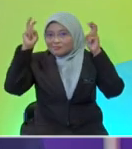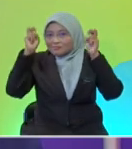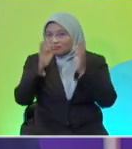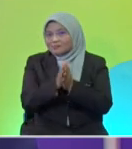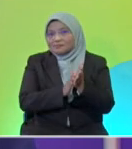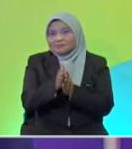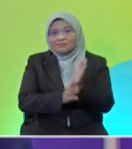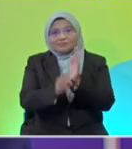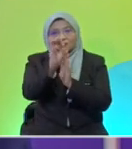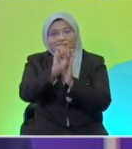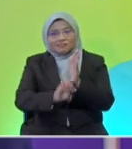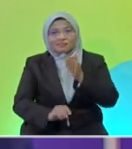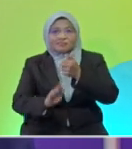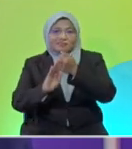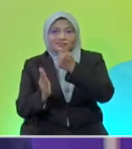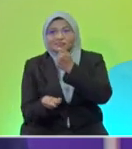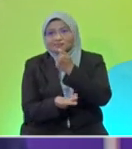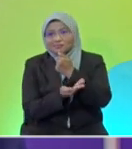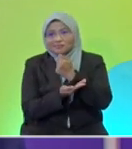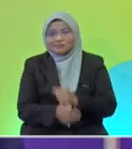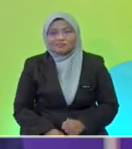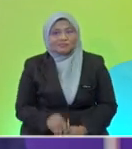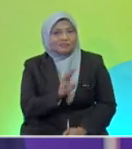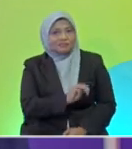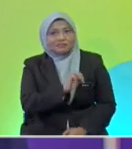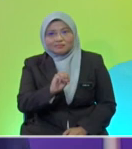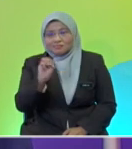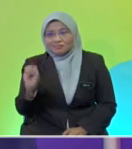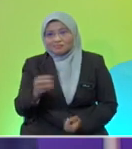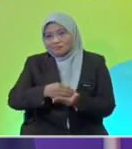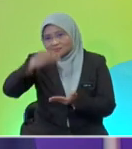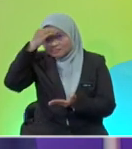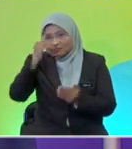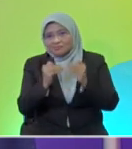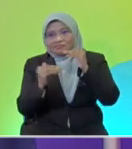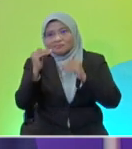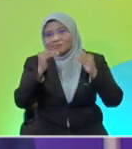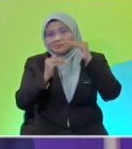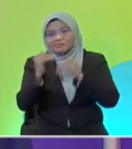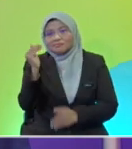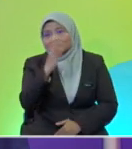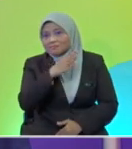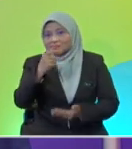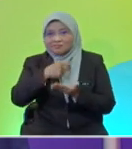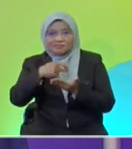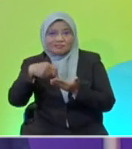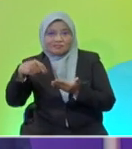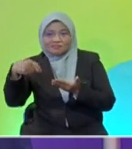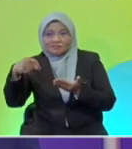murid-murid akan Membina dan menulis jawaban bagi seorang bertumpu dan seorang bercapai Jadi